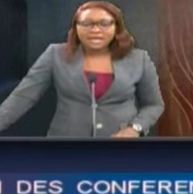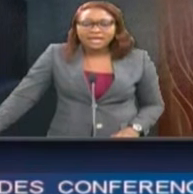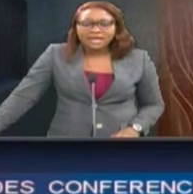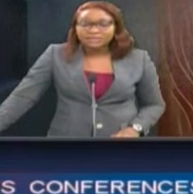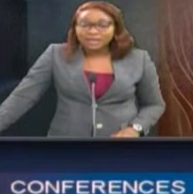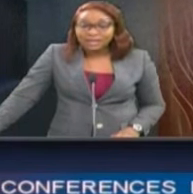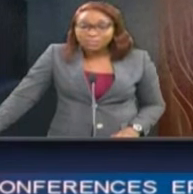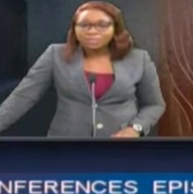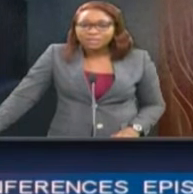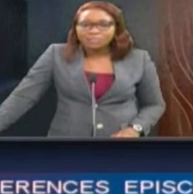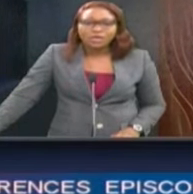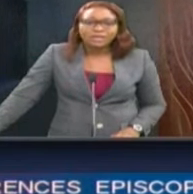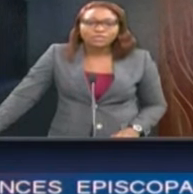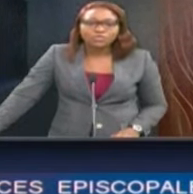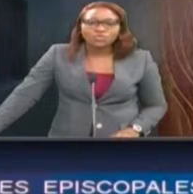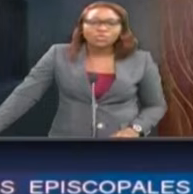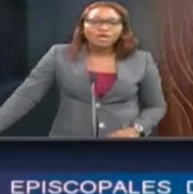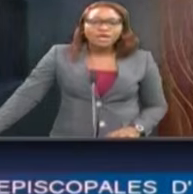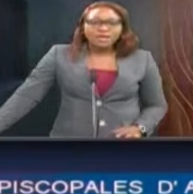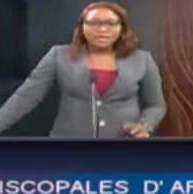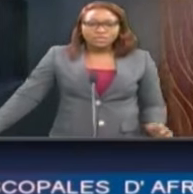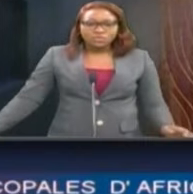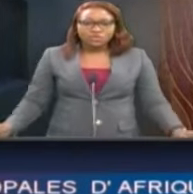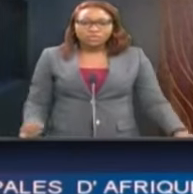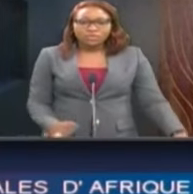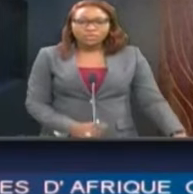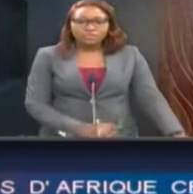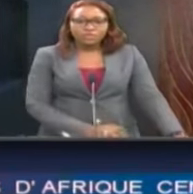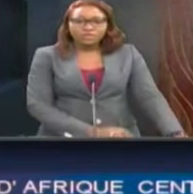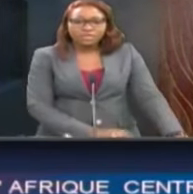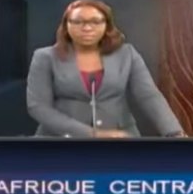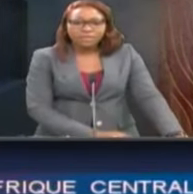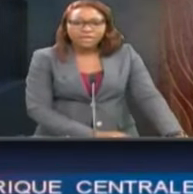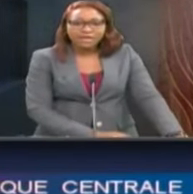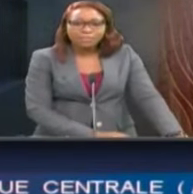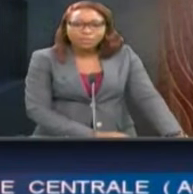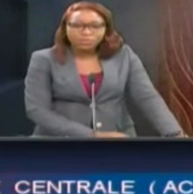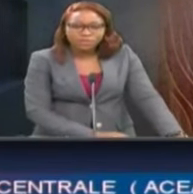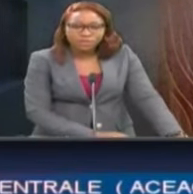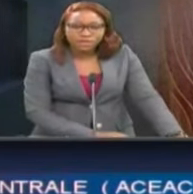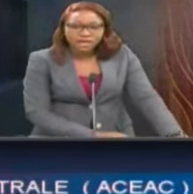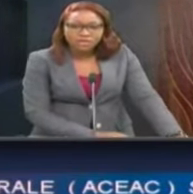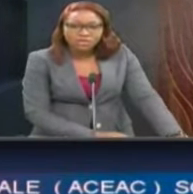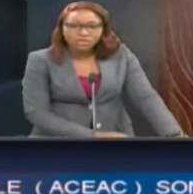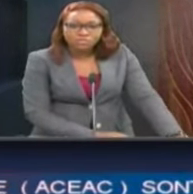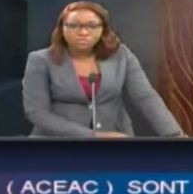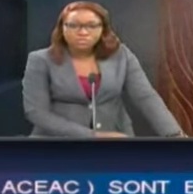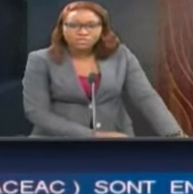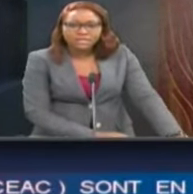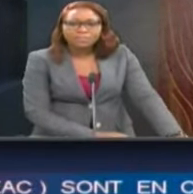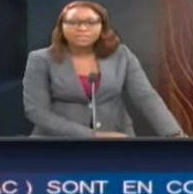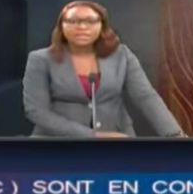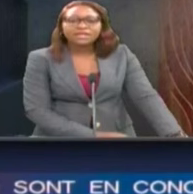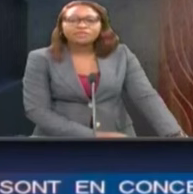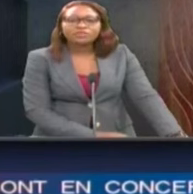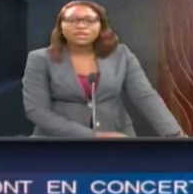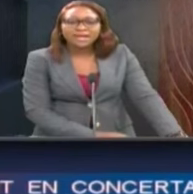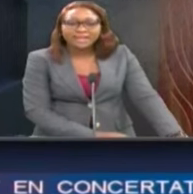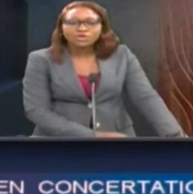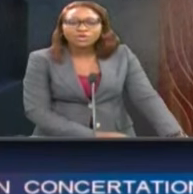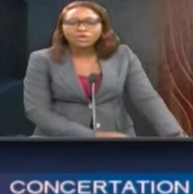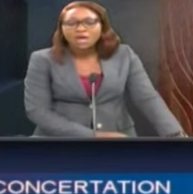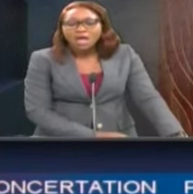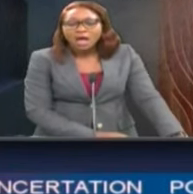judiciaire de la République démocratique du Congo. Les sanctions, des fautes disciplinaires et professionnelles vont s'appliquer dans